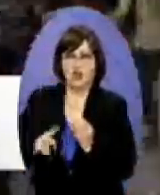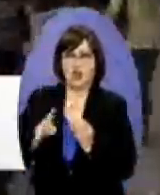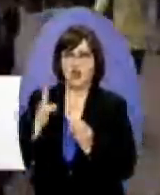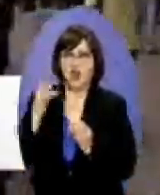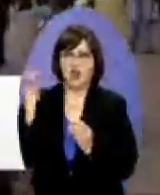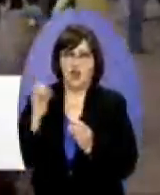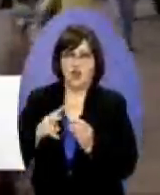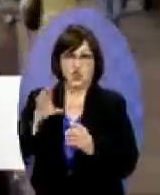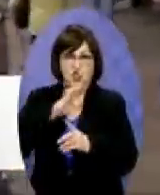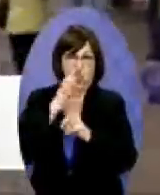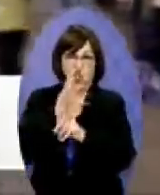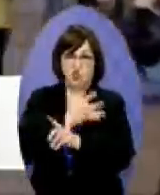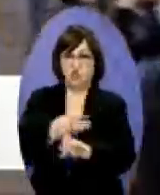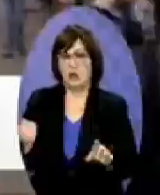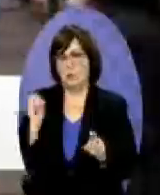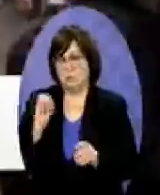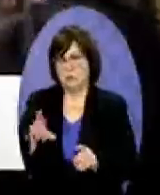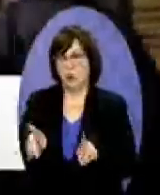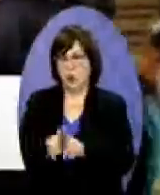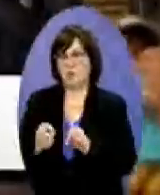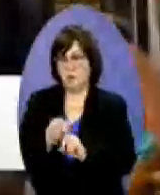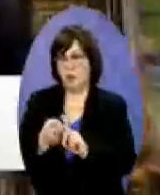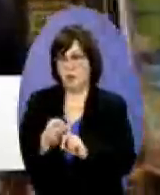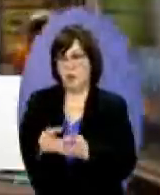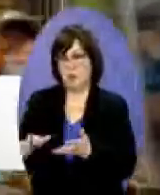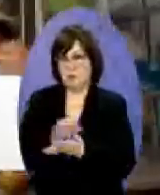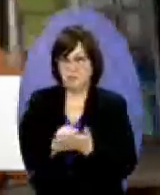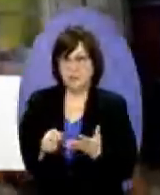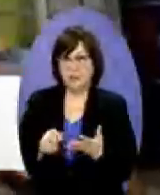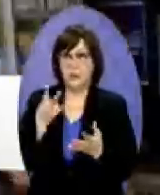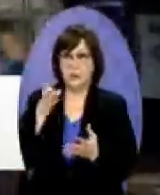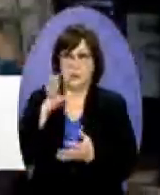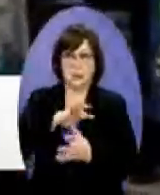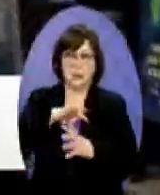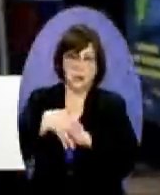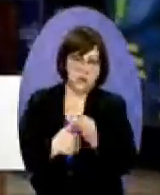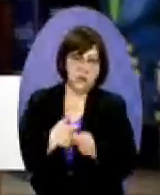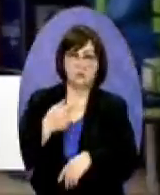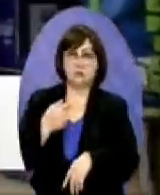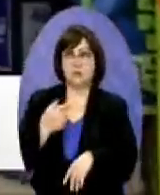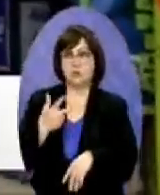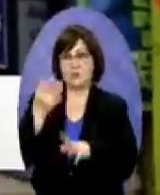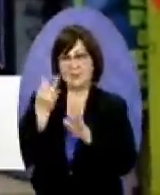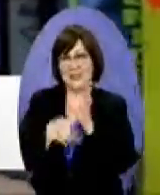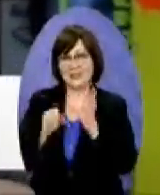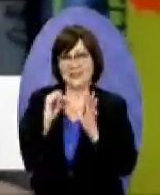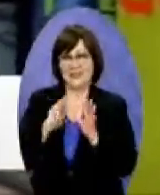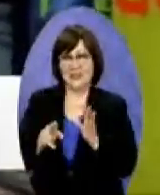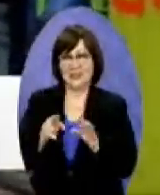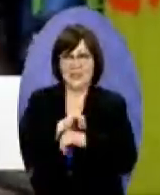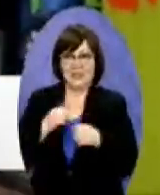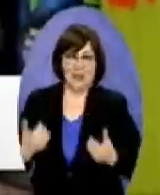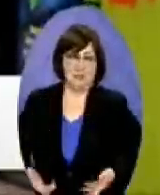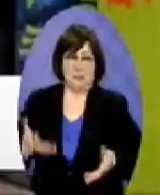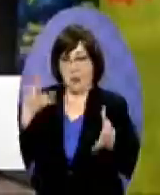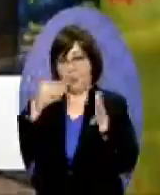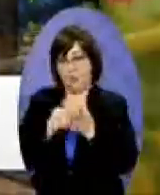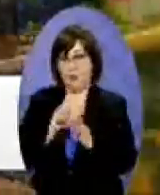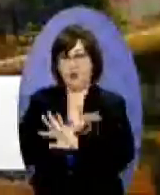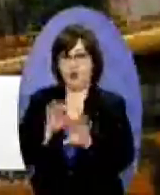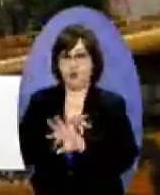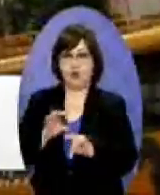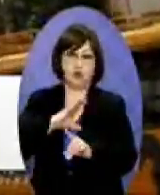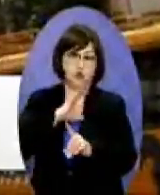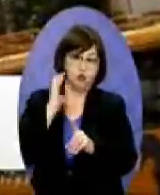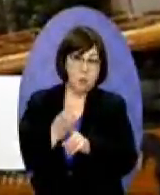байна. Нэгдсэн үндэсний байгууллагын мэдээлснээр дэлхийн 90 гаруй оронд 370 сая уугуул ард түмэн амьдарч 5,000 өөр соёлыг бүрдүүлдэг